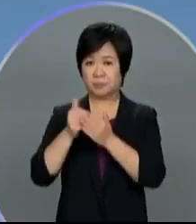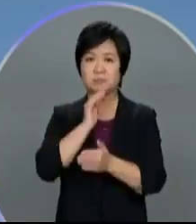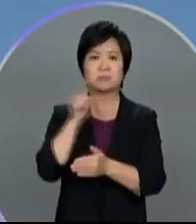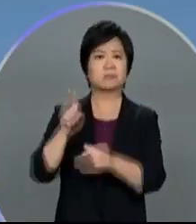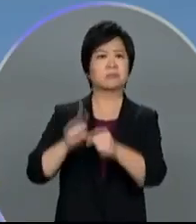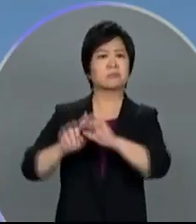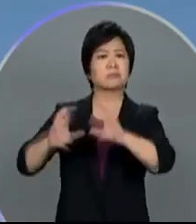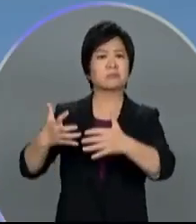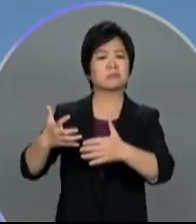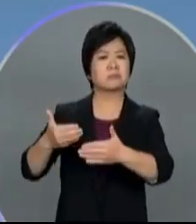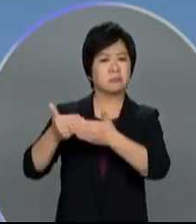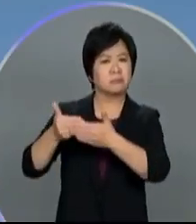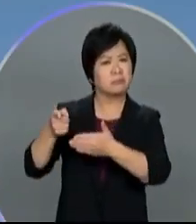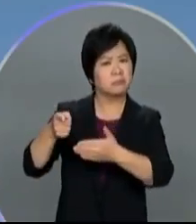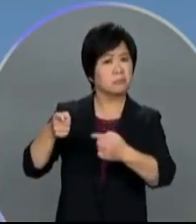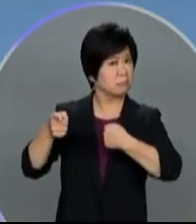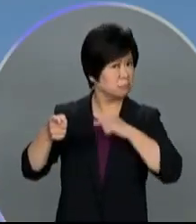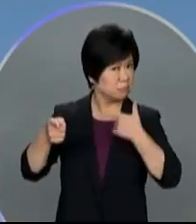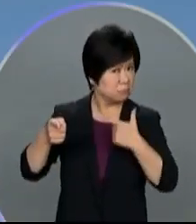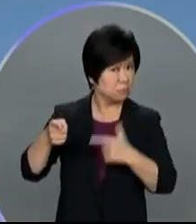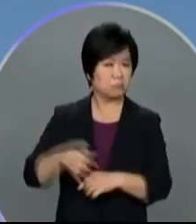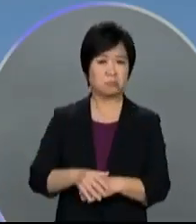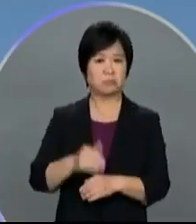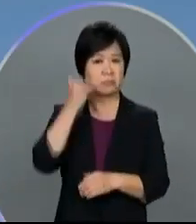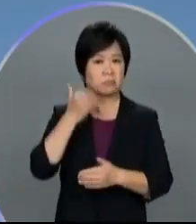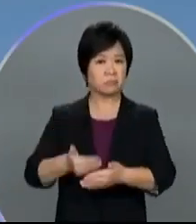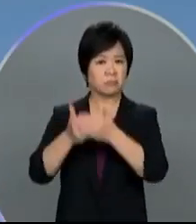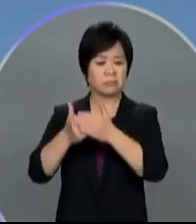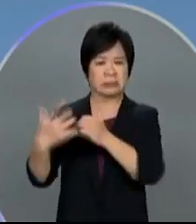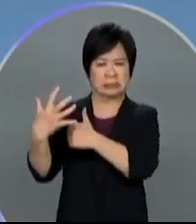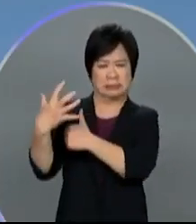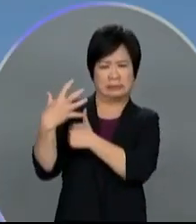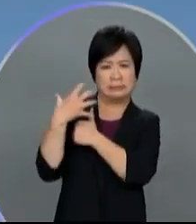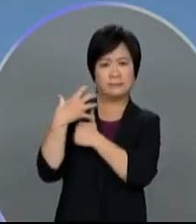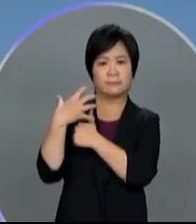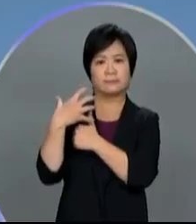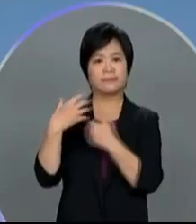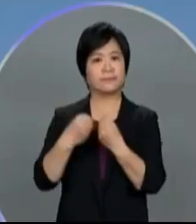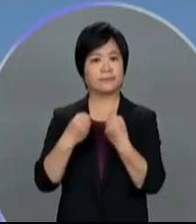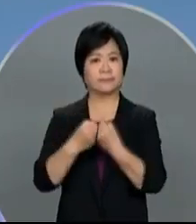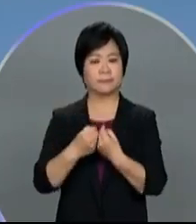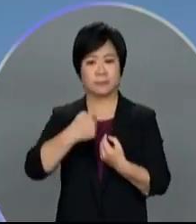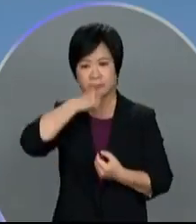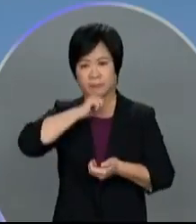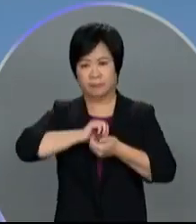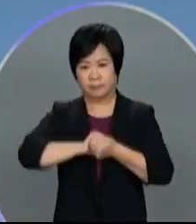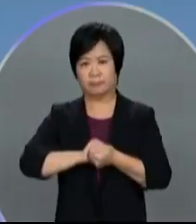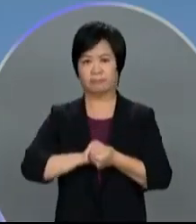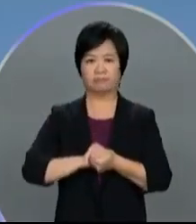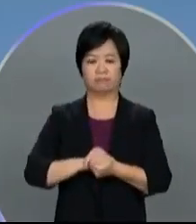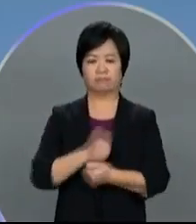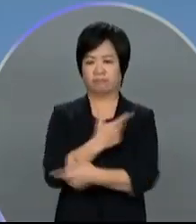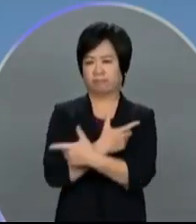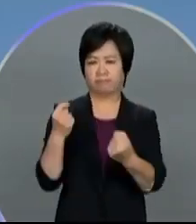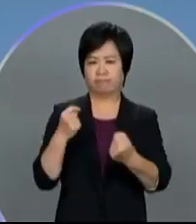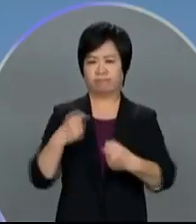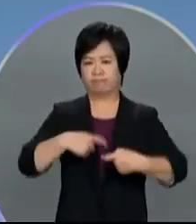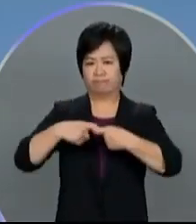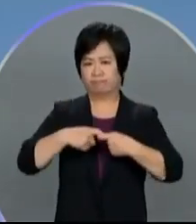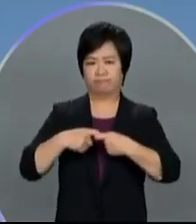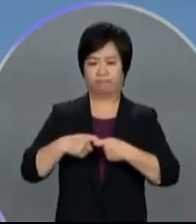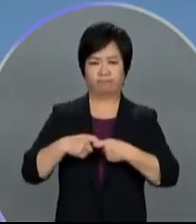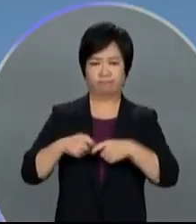国，不是台湾。所以当中国压迫我们的时候，我们必须要一致对外。第